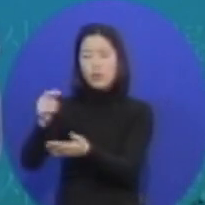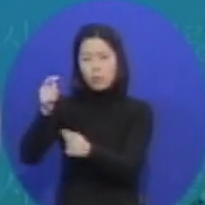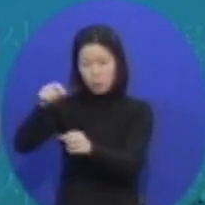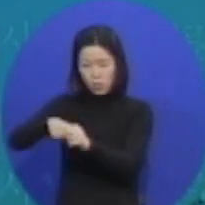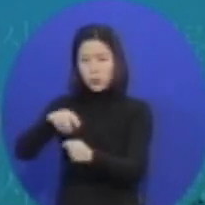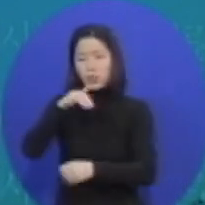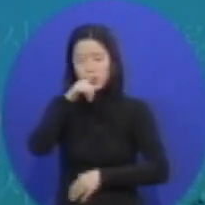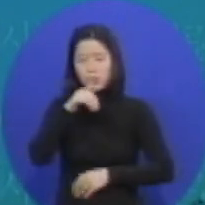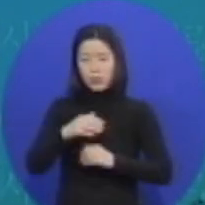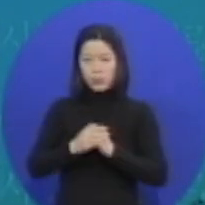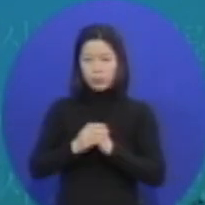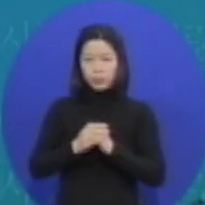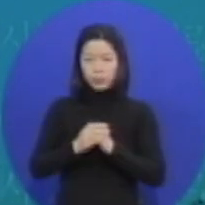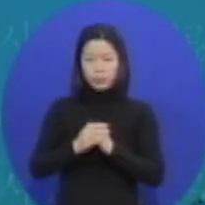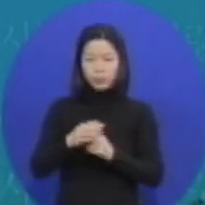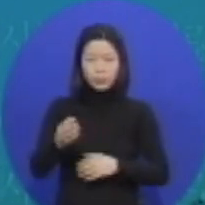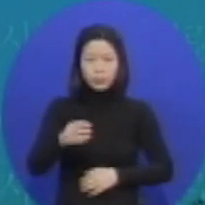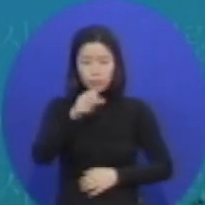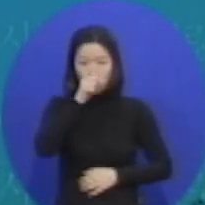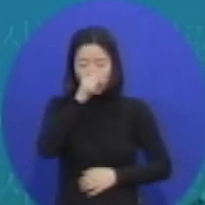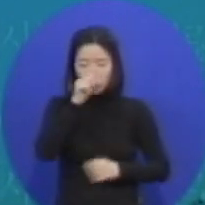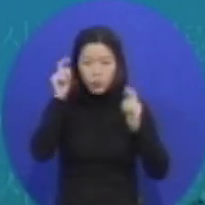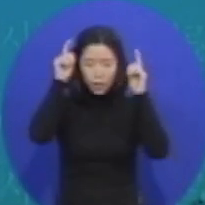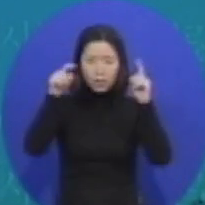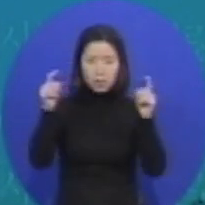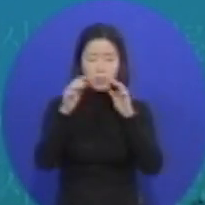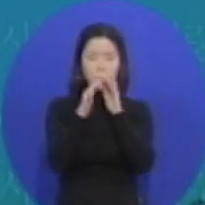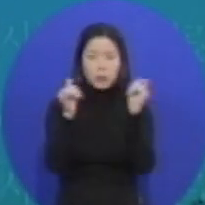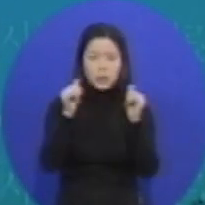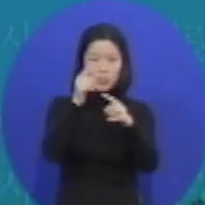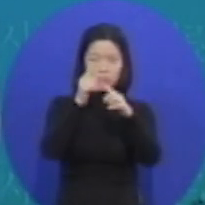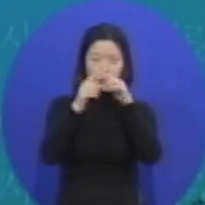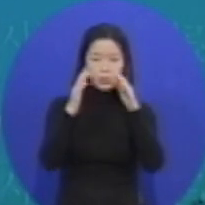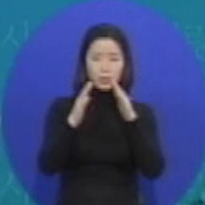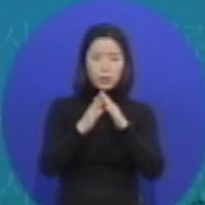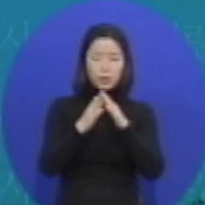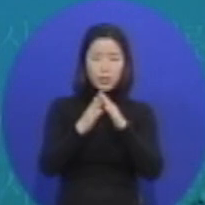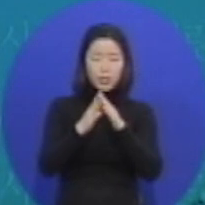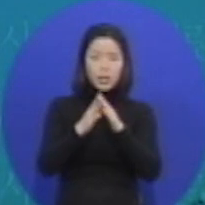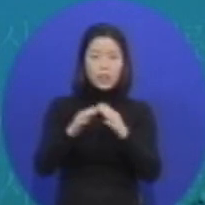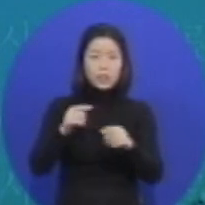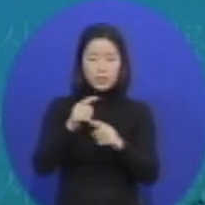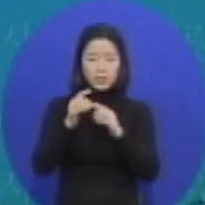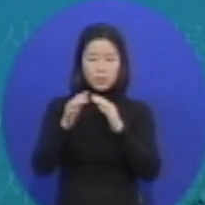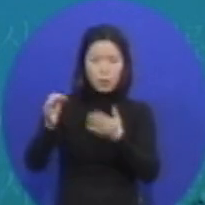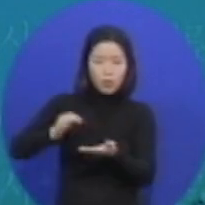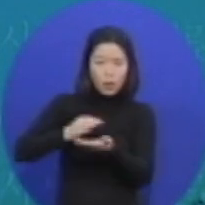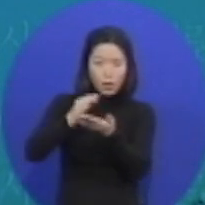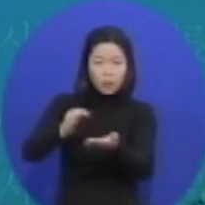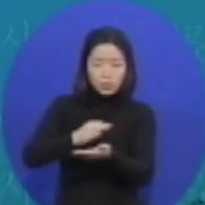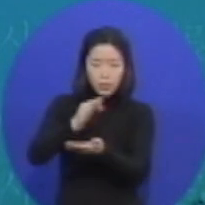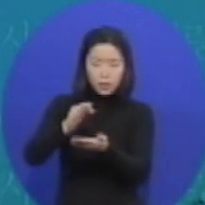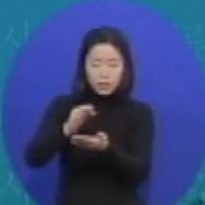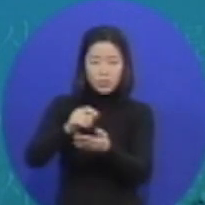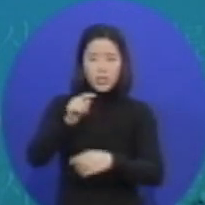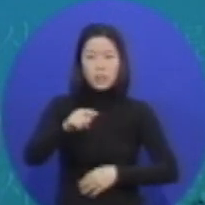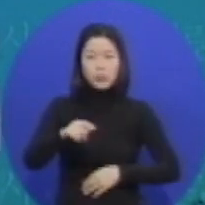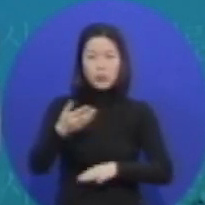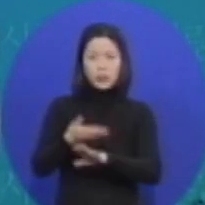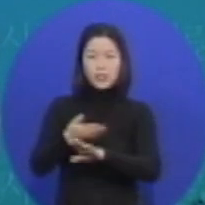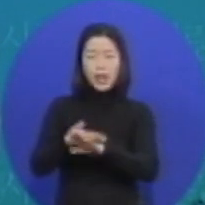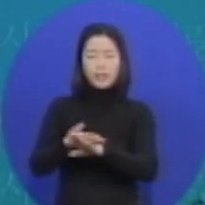성도들이 추수 감성 것 하나님 앞에 풍성 이 드림으로 어려운 사람이 기뻐 야 정상 해요